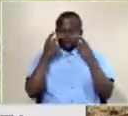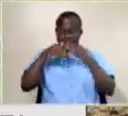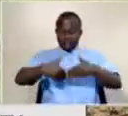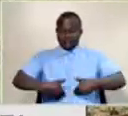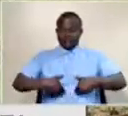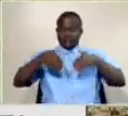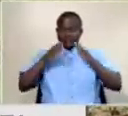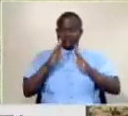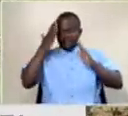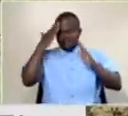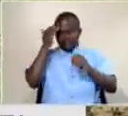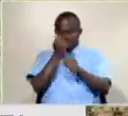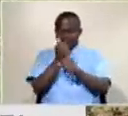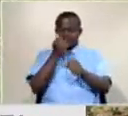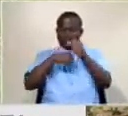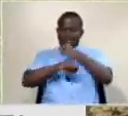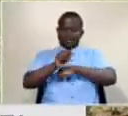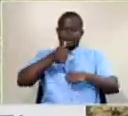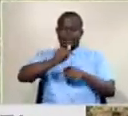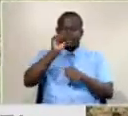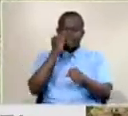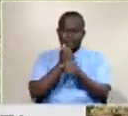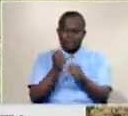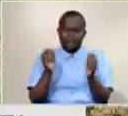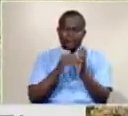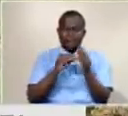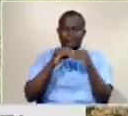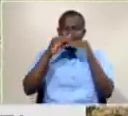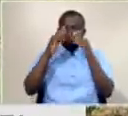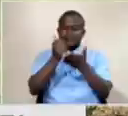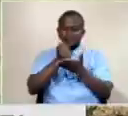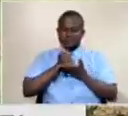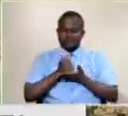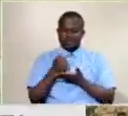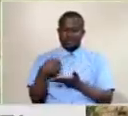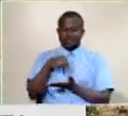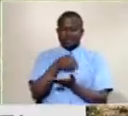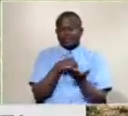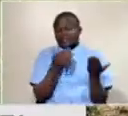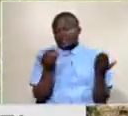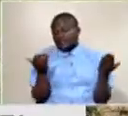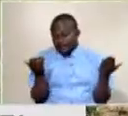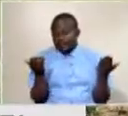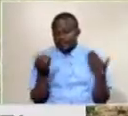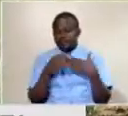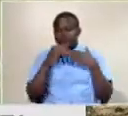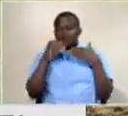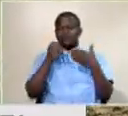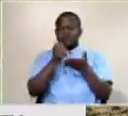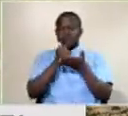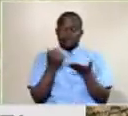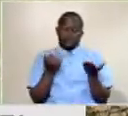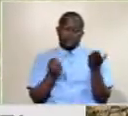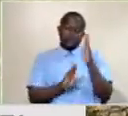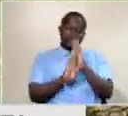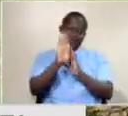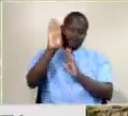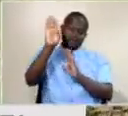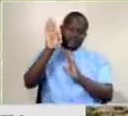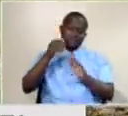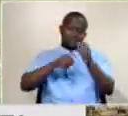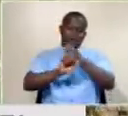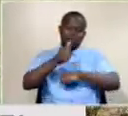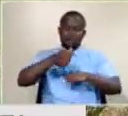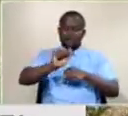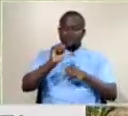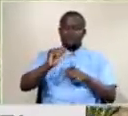tumenye ibikorwa rukora nuko n'ubuyobozi budufashe kuba ubuyobozi budufashe kuba bwateza ibyo bikorwa